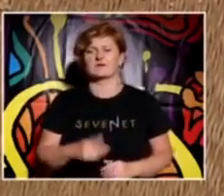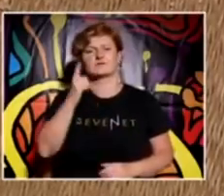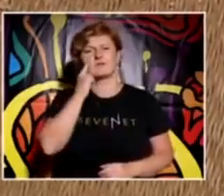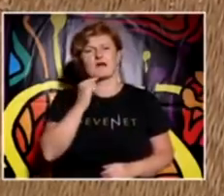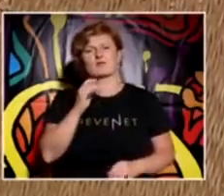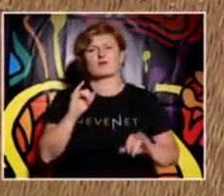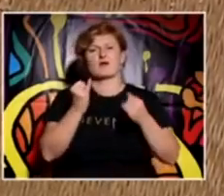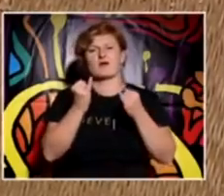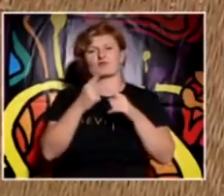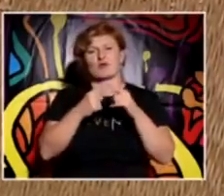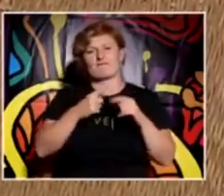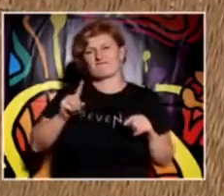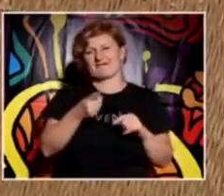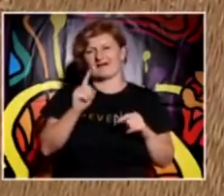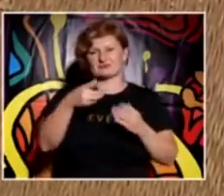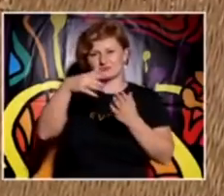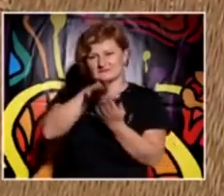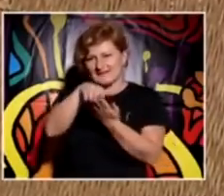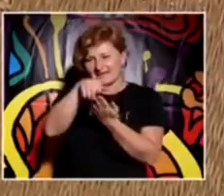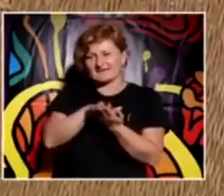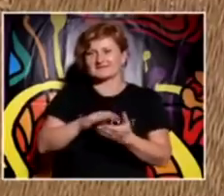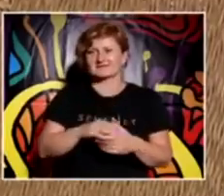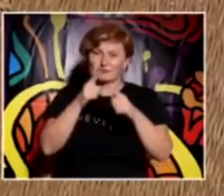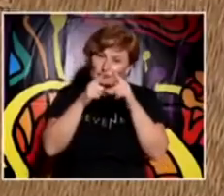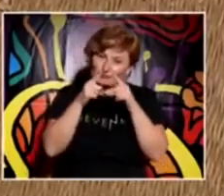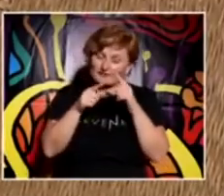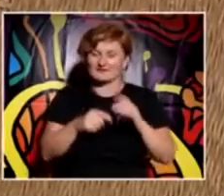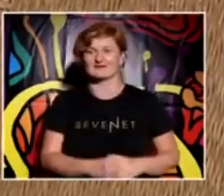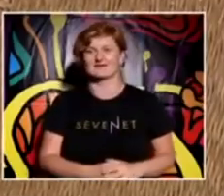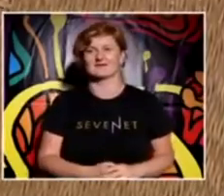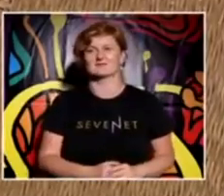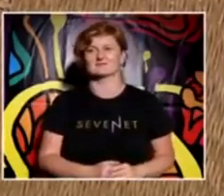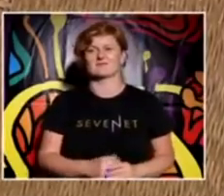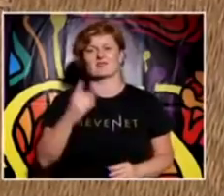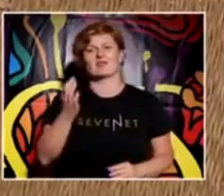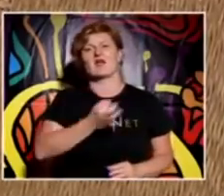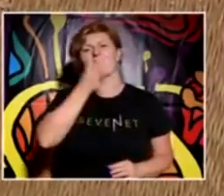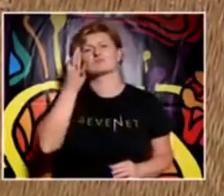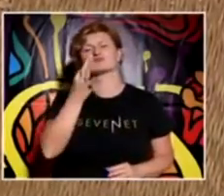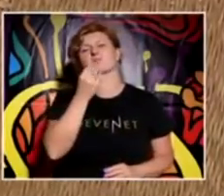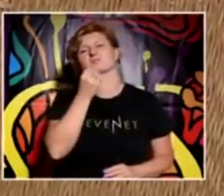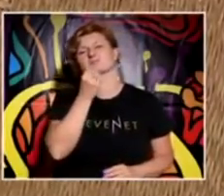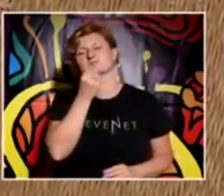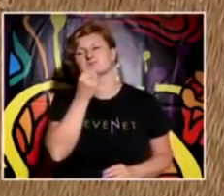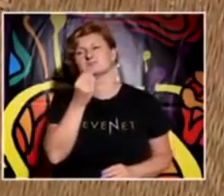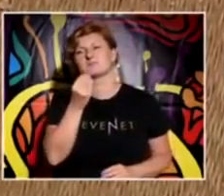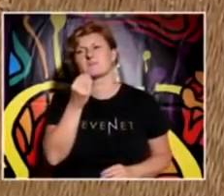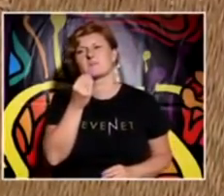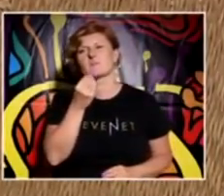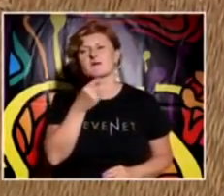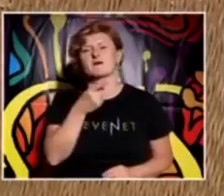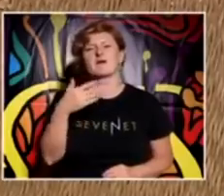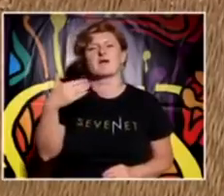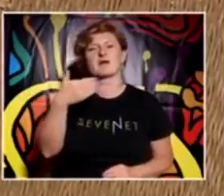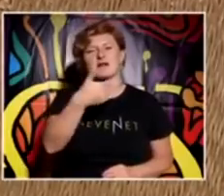Smakuje trochę jak francuski ser, trochę. Najlepsza to prawdopodobnie podobnie